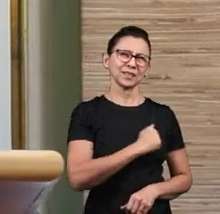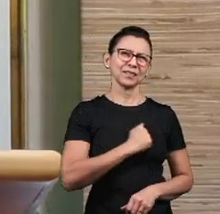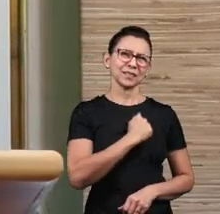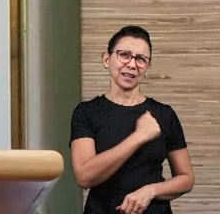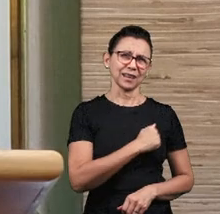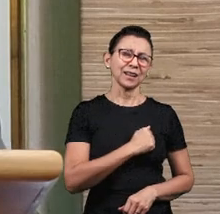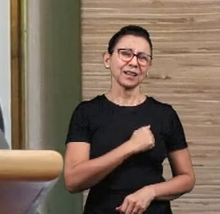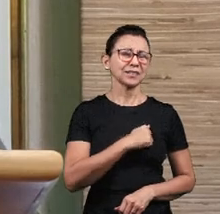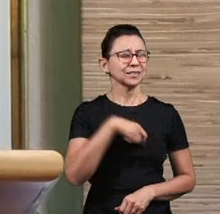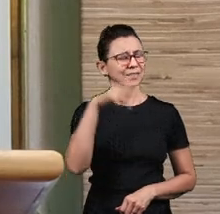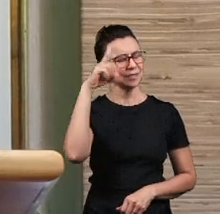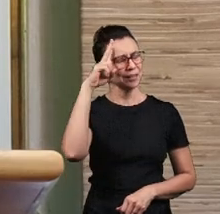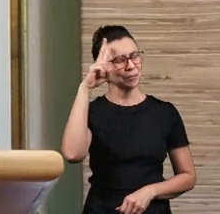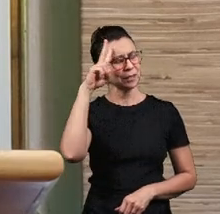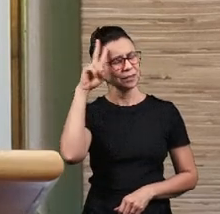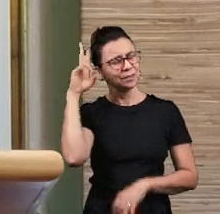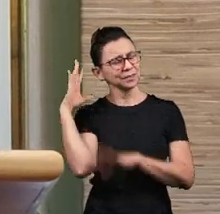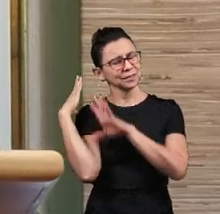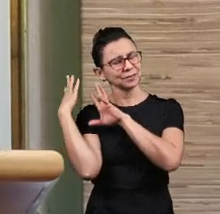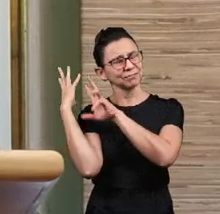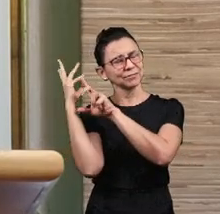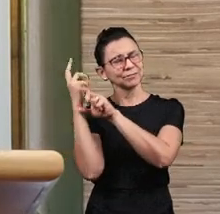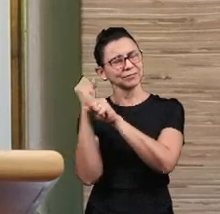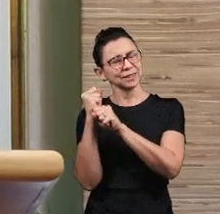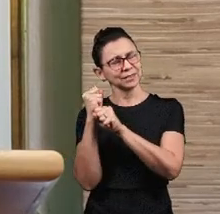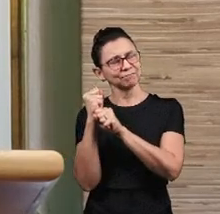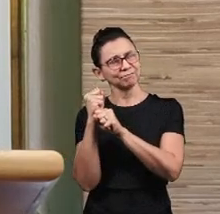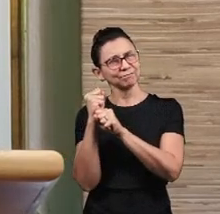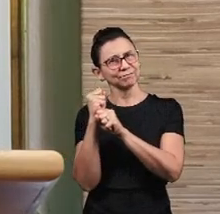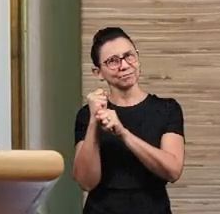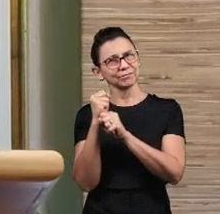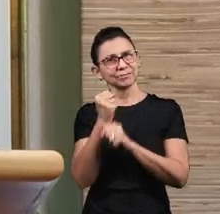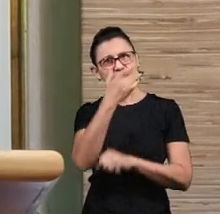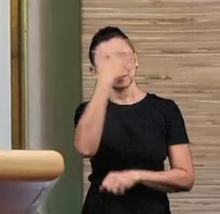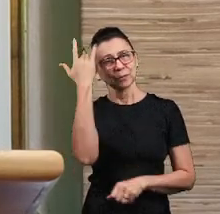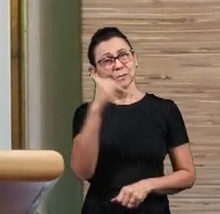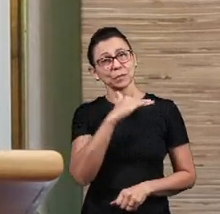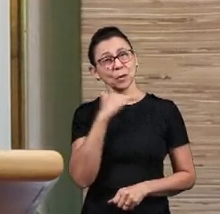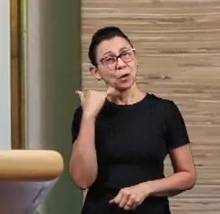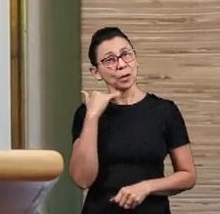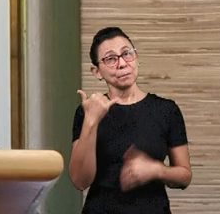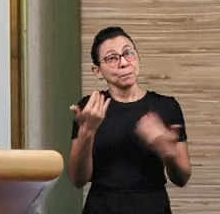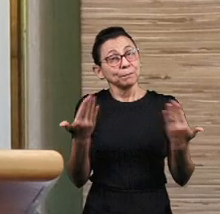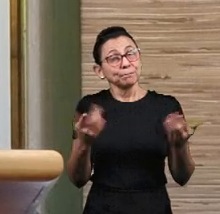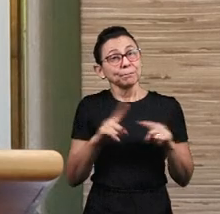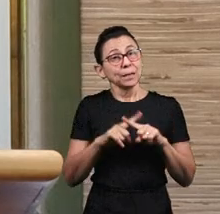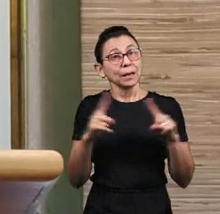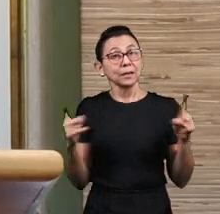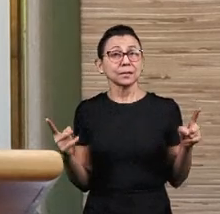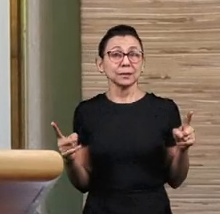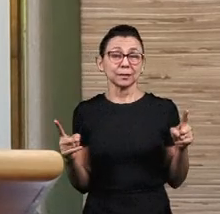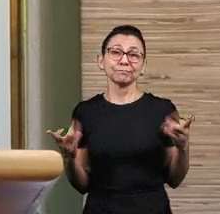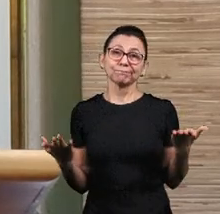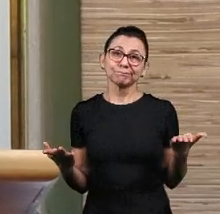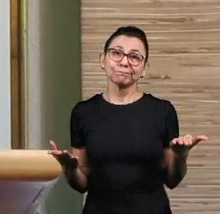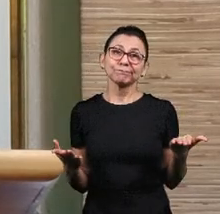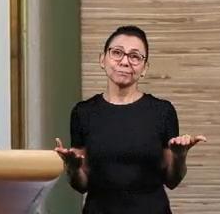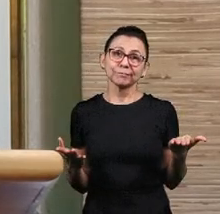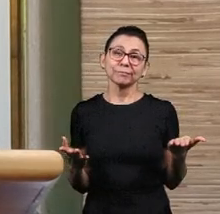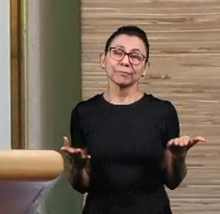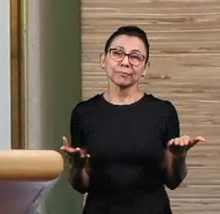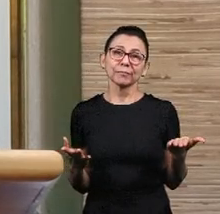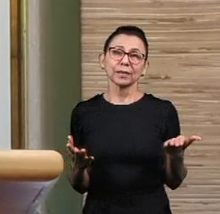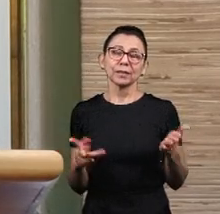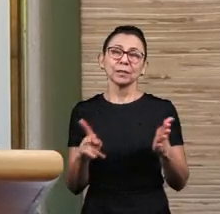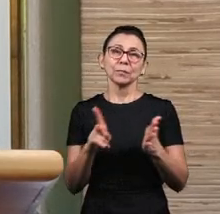la nostalgie, l'amour, beaucoup de choses qui font partie de la vie. Et ainsi, nous allons, nous